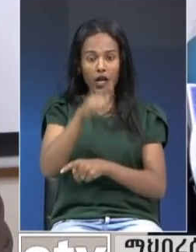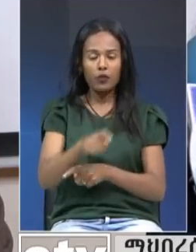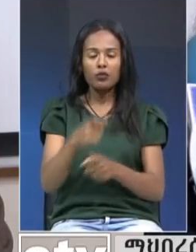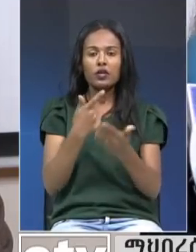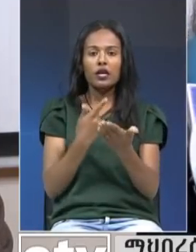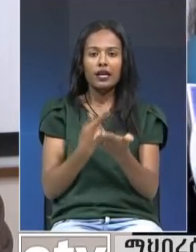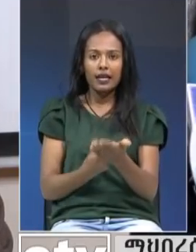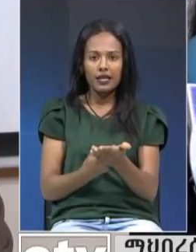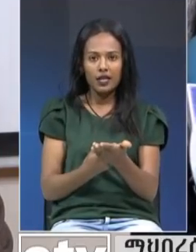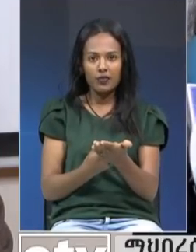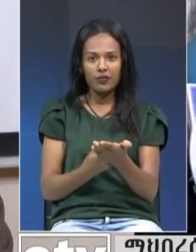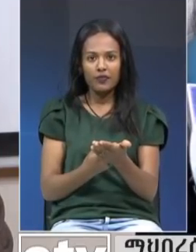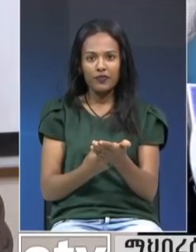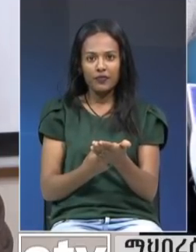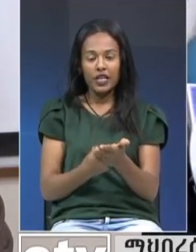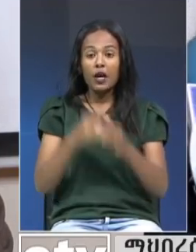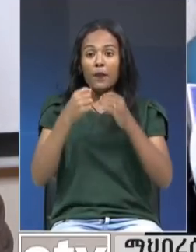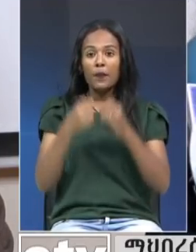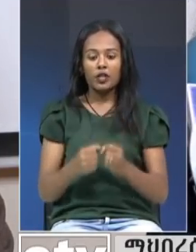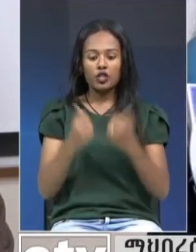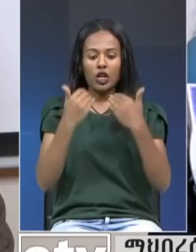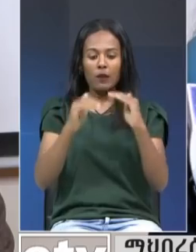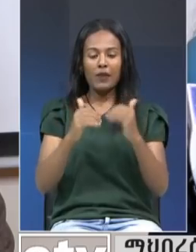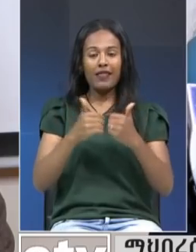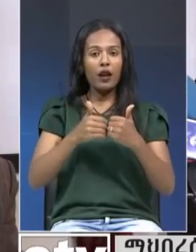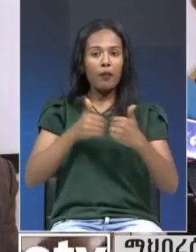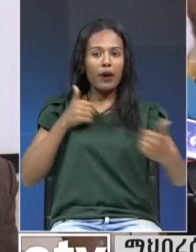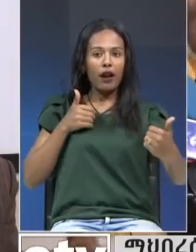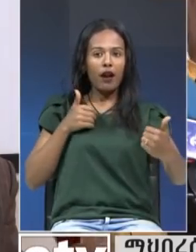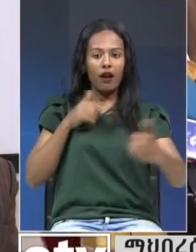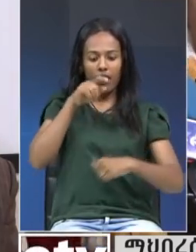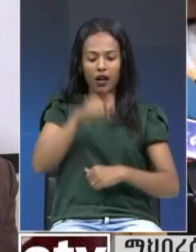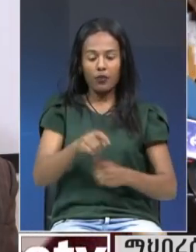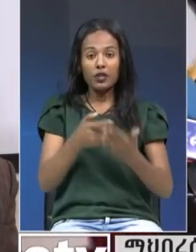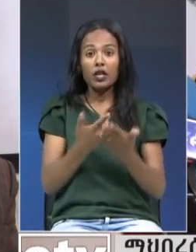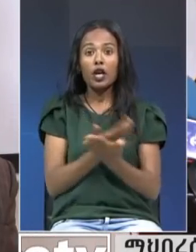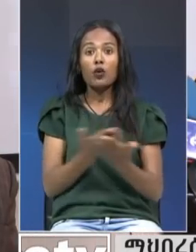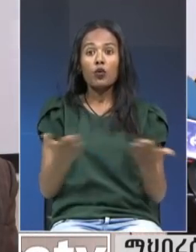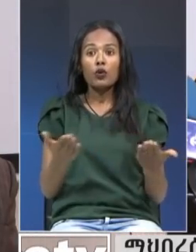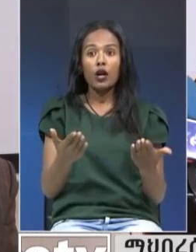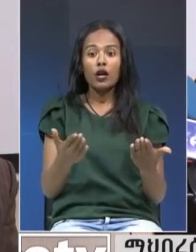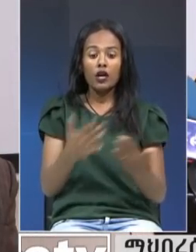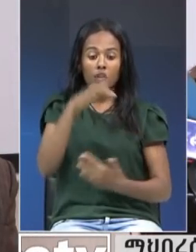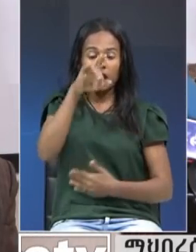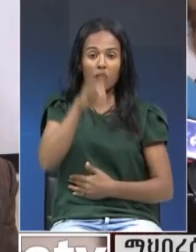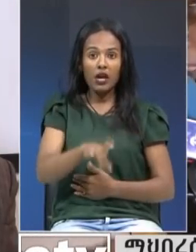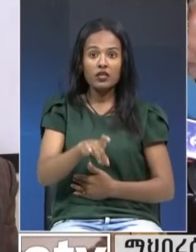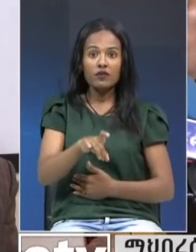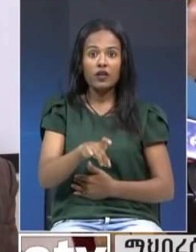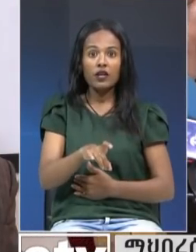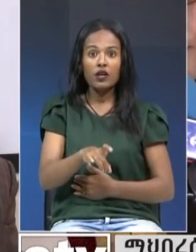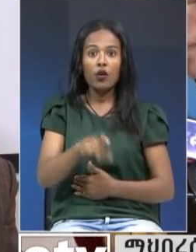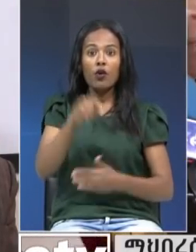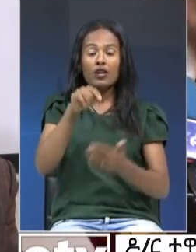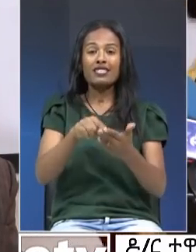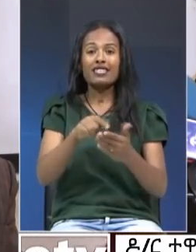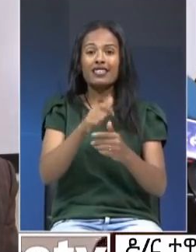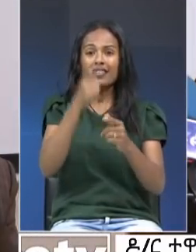ይሄንንም በተቻለ መጠን መራራቅ አለበት። ይሄ ጉዳይ የሚያስፈልገው ቪገረስ